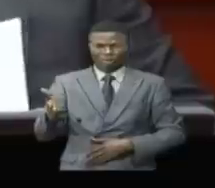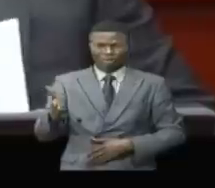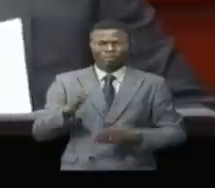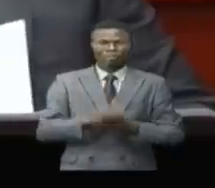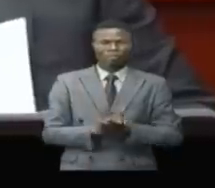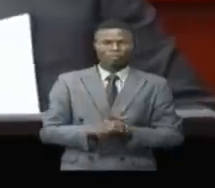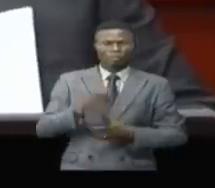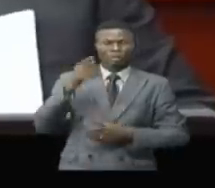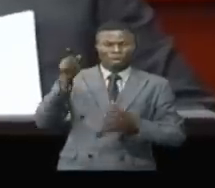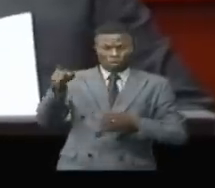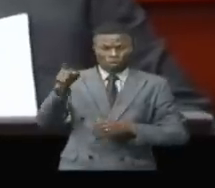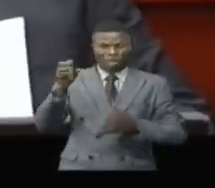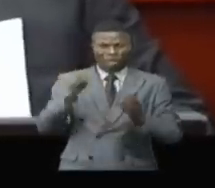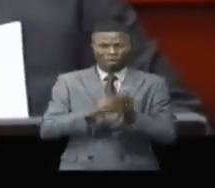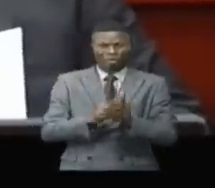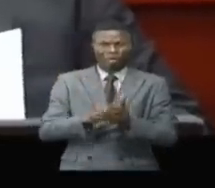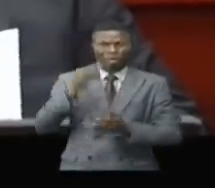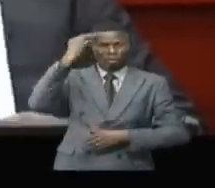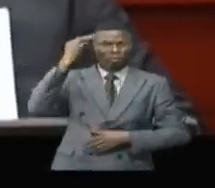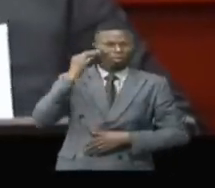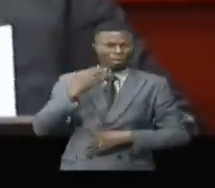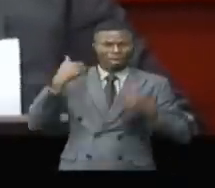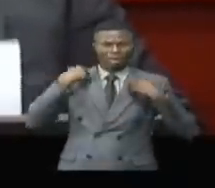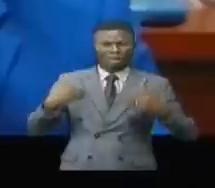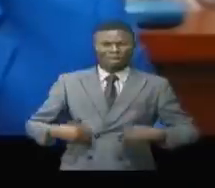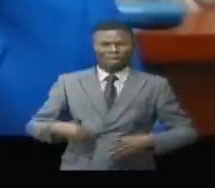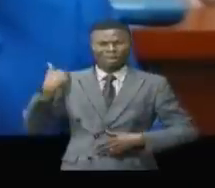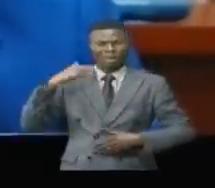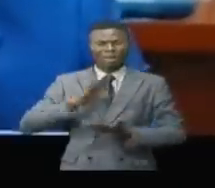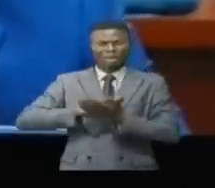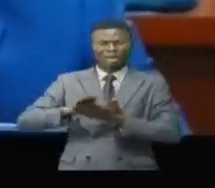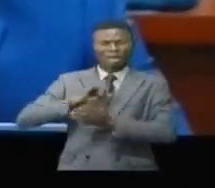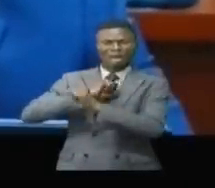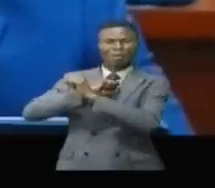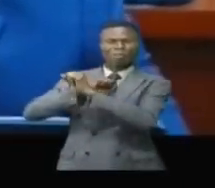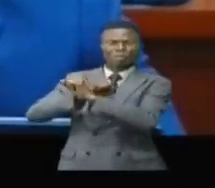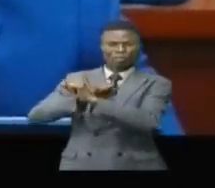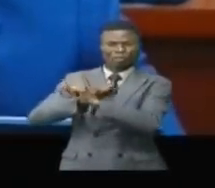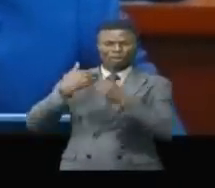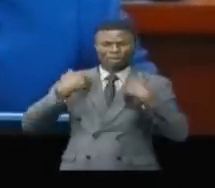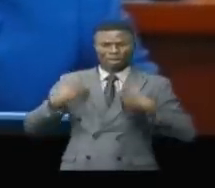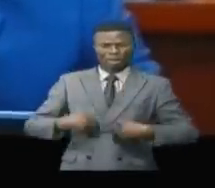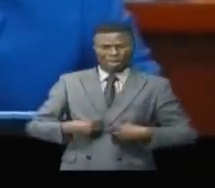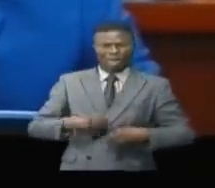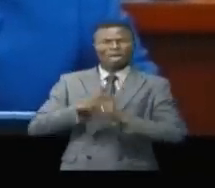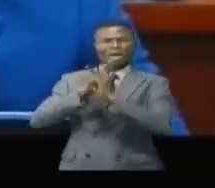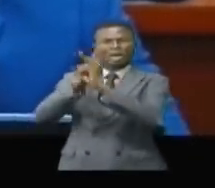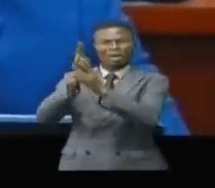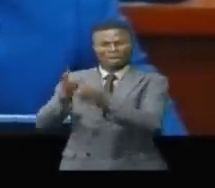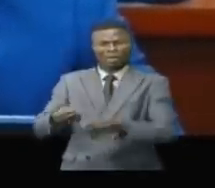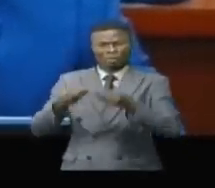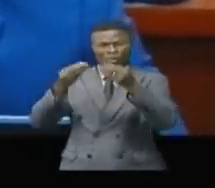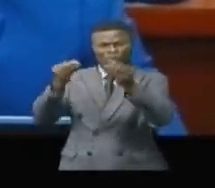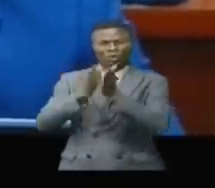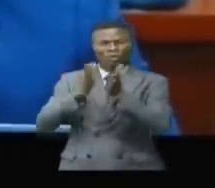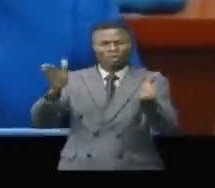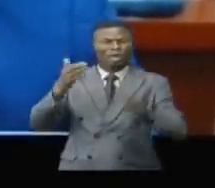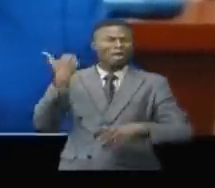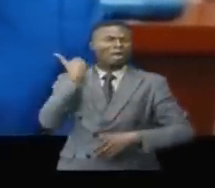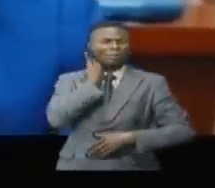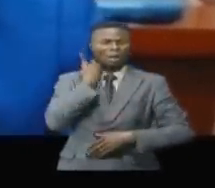À son tour, le ministre de la Santé publique, Hygiène et Prévention a présenté la situation générale de la pandémie